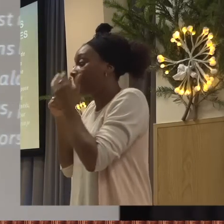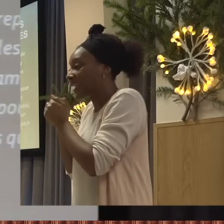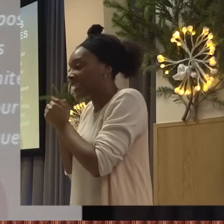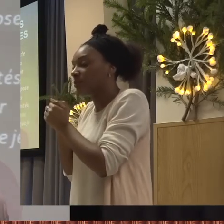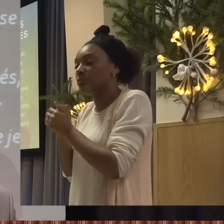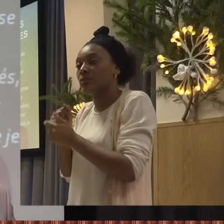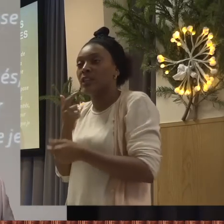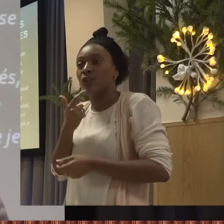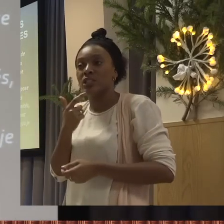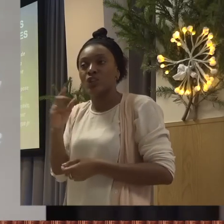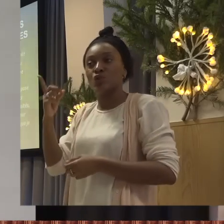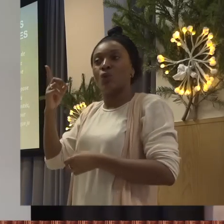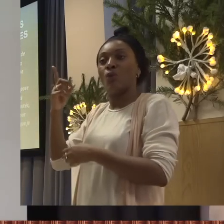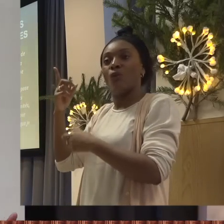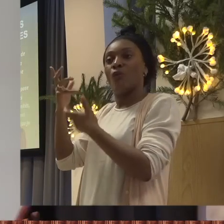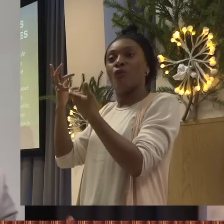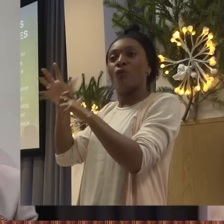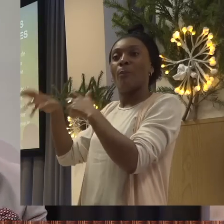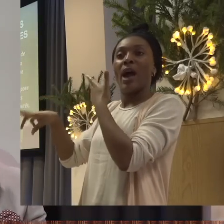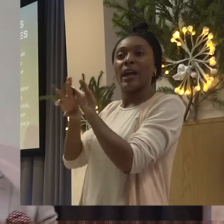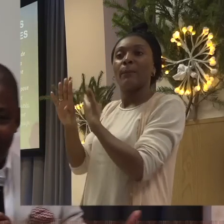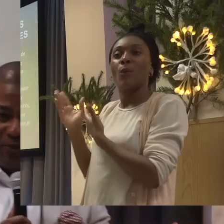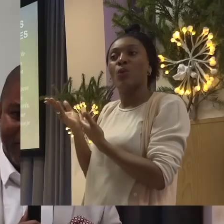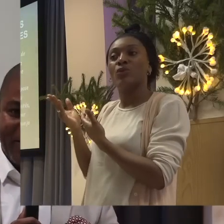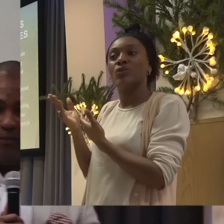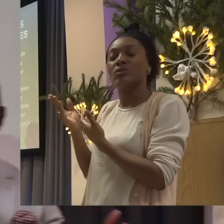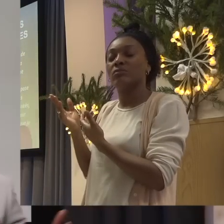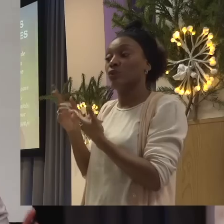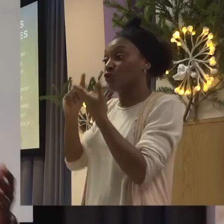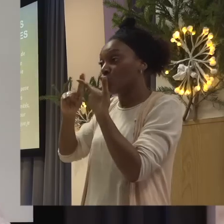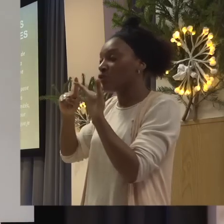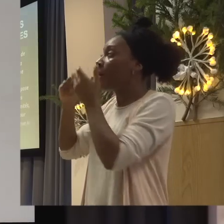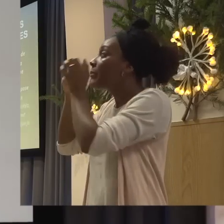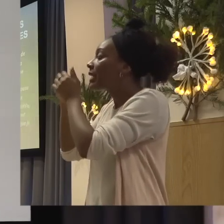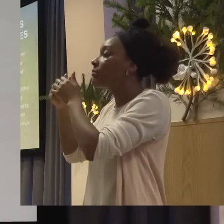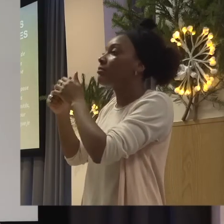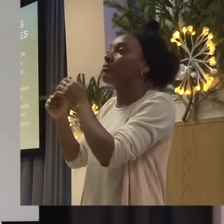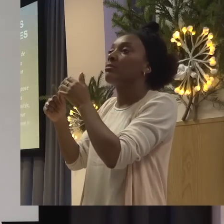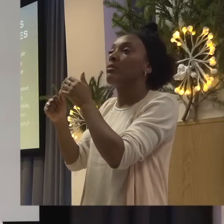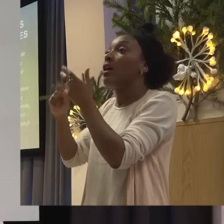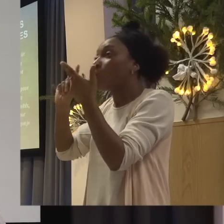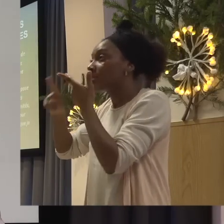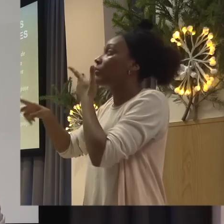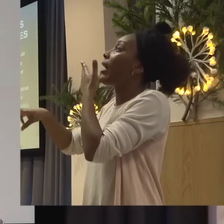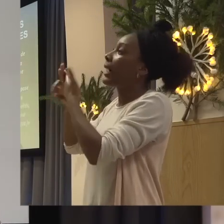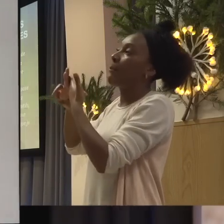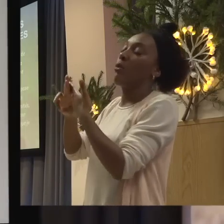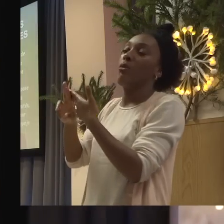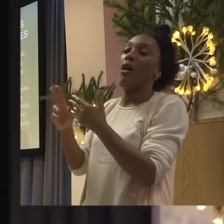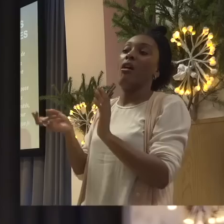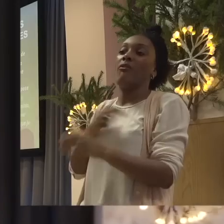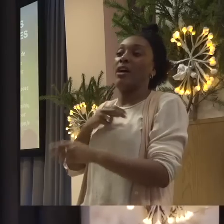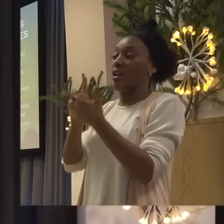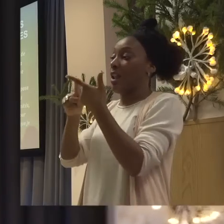voulant pas répondre la première fois, la deuxième fois, et finalement, la troisième fois, il répond. Mais quelle est la réponse? Dieu répond, il